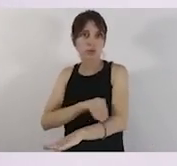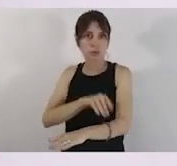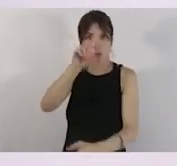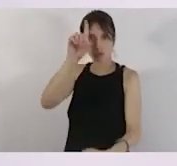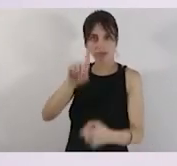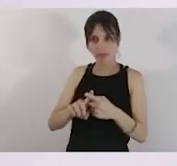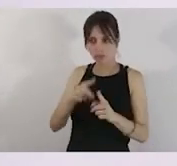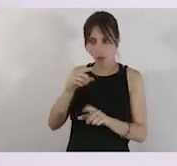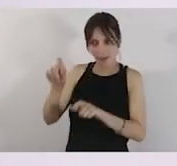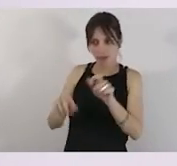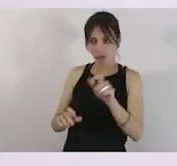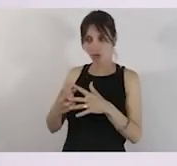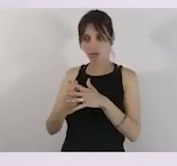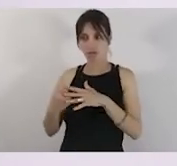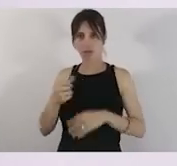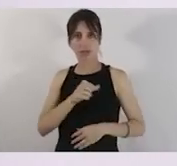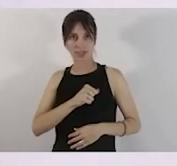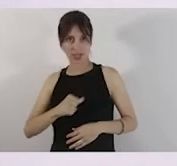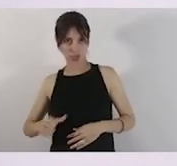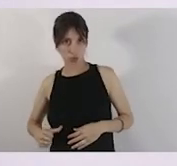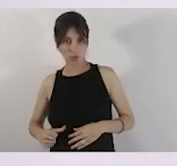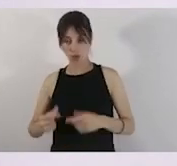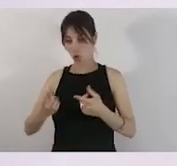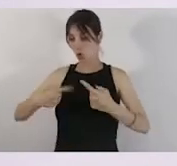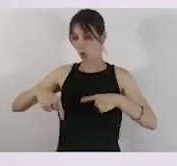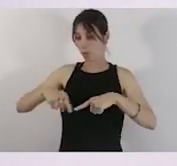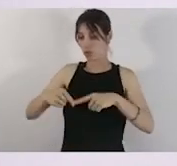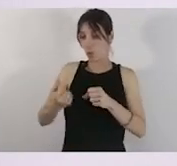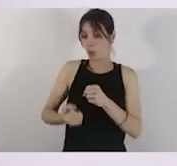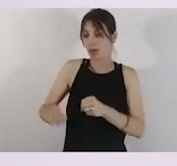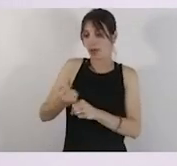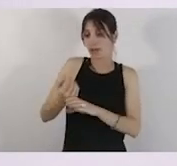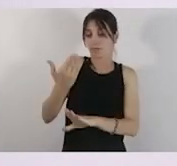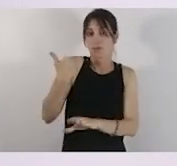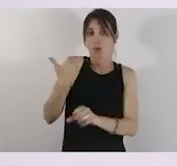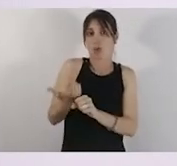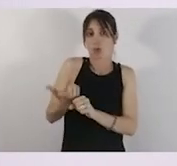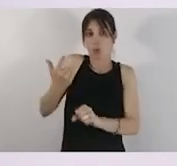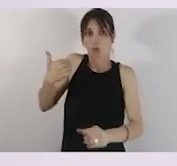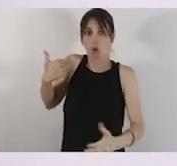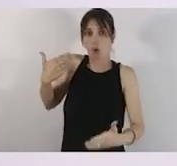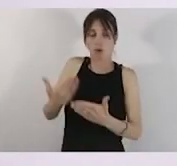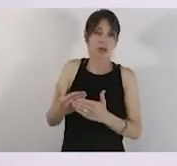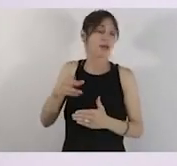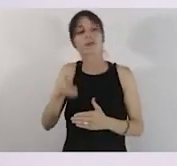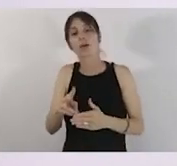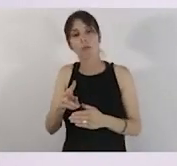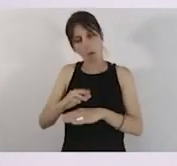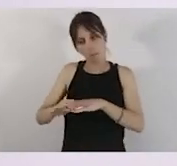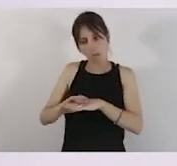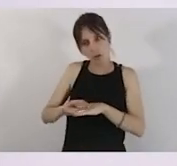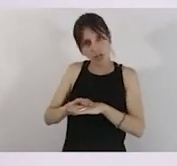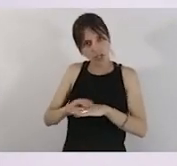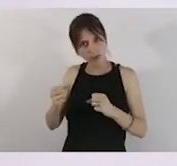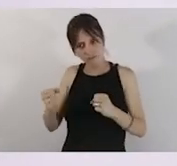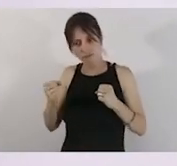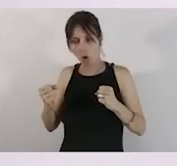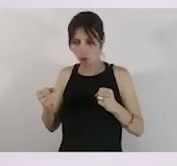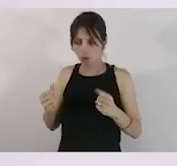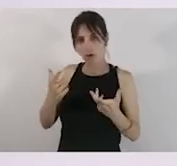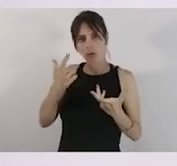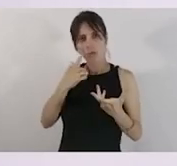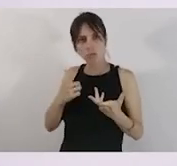Elle a deux ans d'existence, cette commission, et c'est un véritable politique volontariste de mise en place de politiques